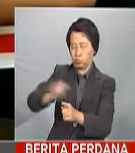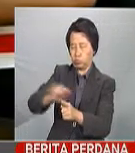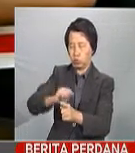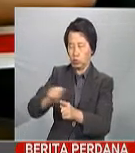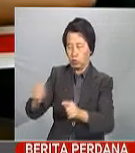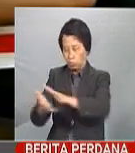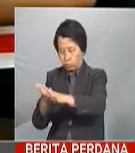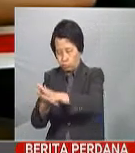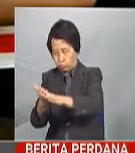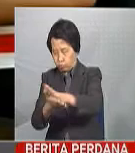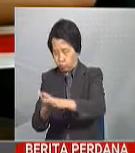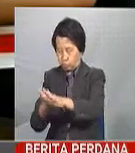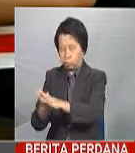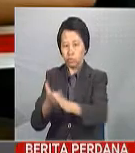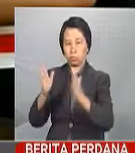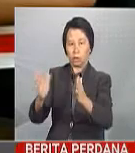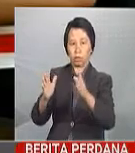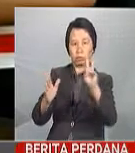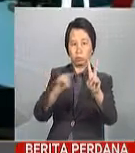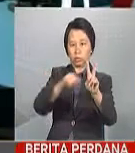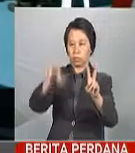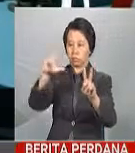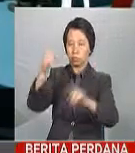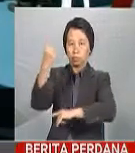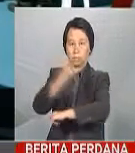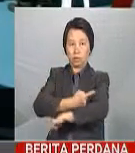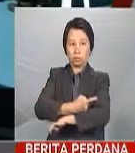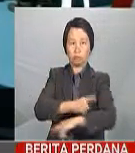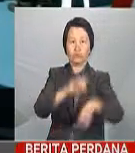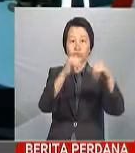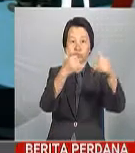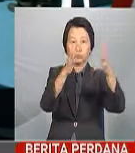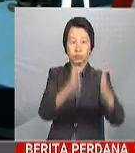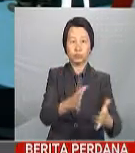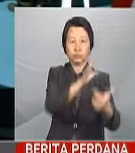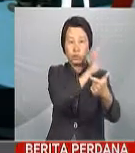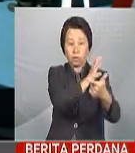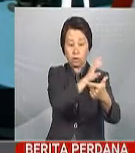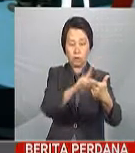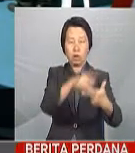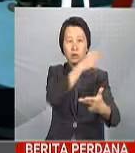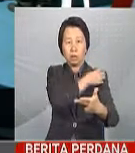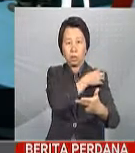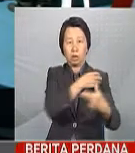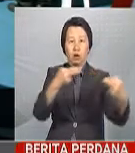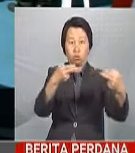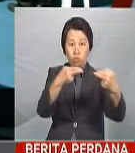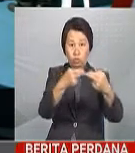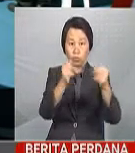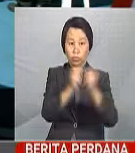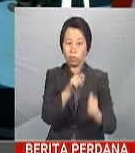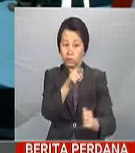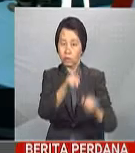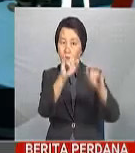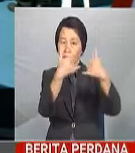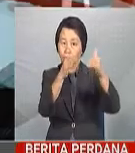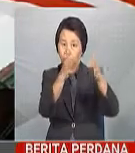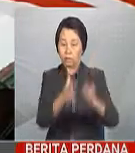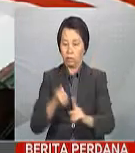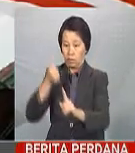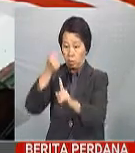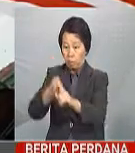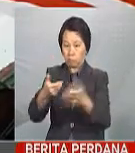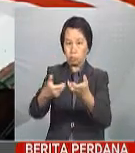sanitasi sepenuhnya dalam tempoh 2 hingga 3 hari. Atlet, jurulatih dan pegawai yang pernah berhubung rapat dengan JK turut diarah